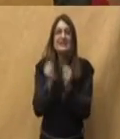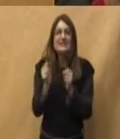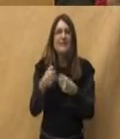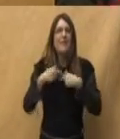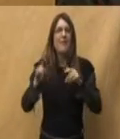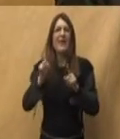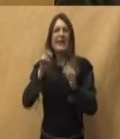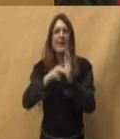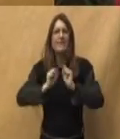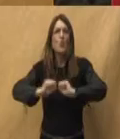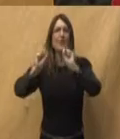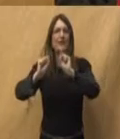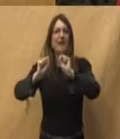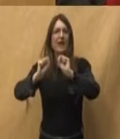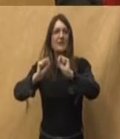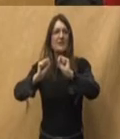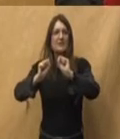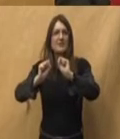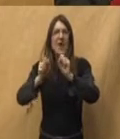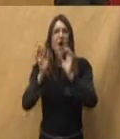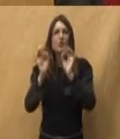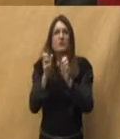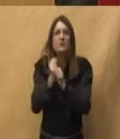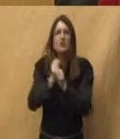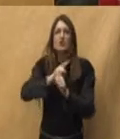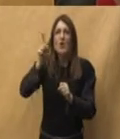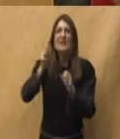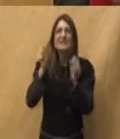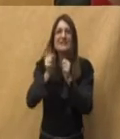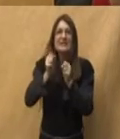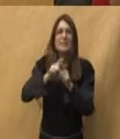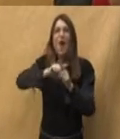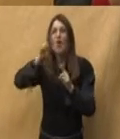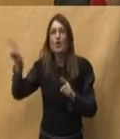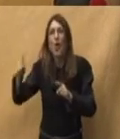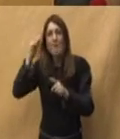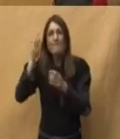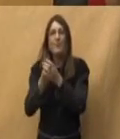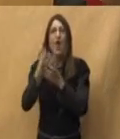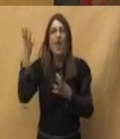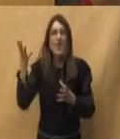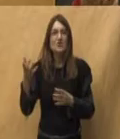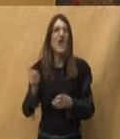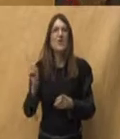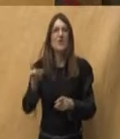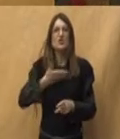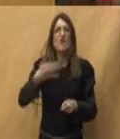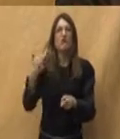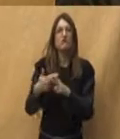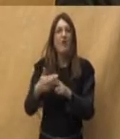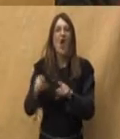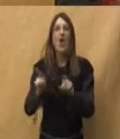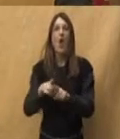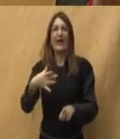kako se to kaže narodski, pregrmiti zimu do proljeća bez da podlegnemo bolestima kao što je recimo